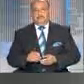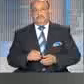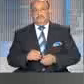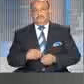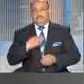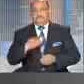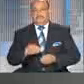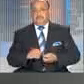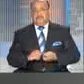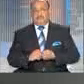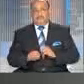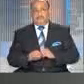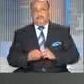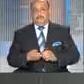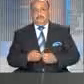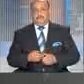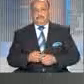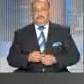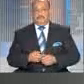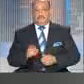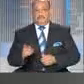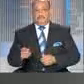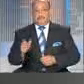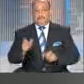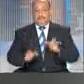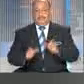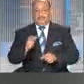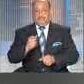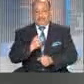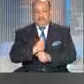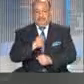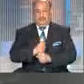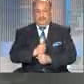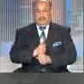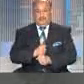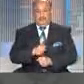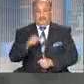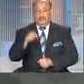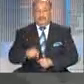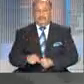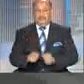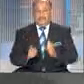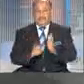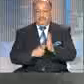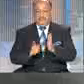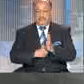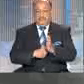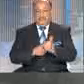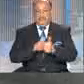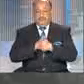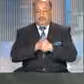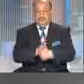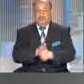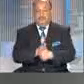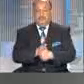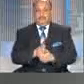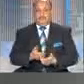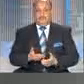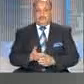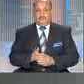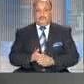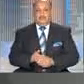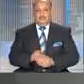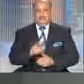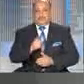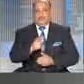نحميه بها معناها البلاد متاعنا ونكونوا احنا محميين، مش نخدم من بعد نصبح في الحبس. نحن رجال قانون نطبقوا القانون، نطالبوا يخرج في حالة سراح وخلي